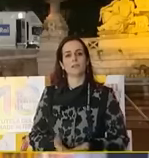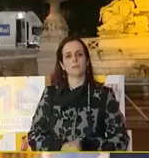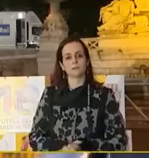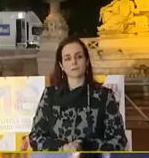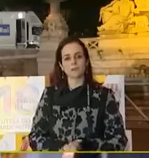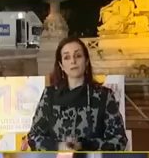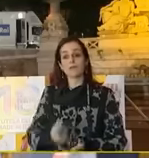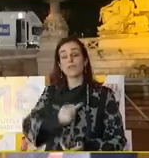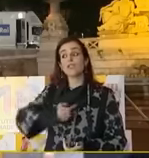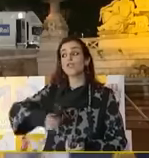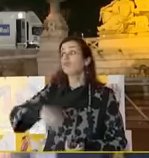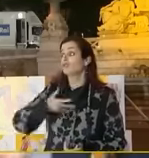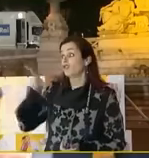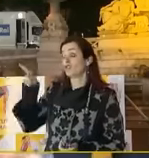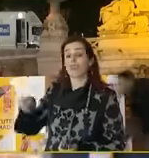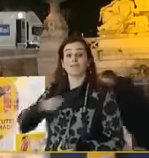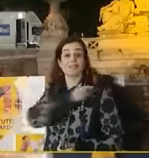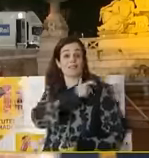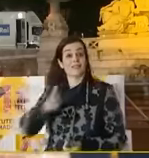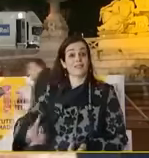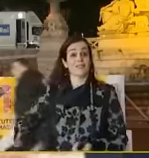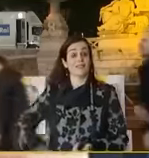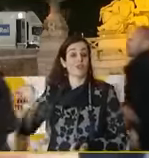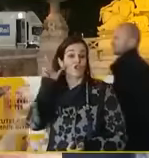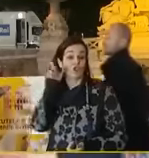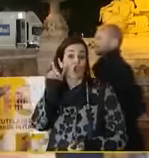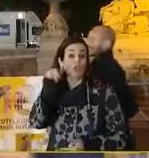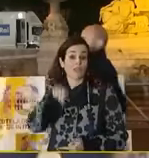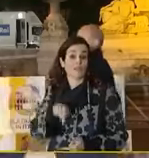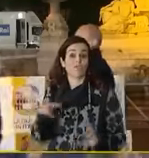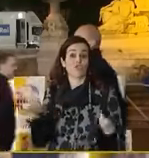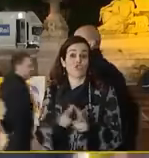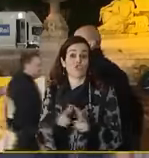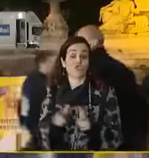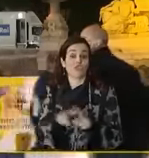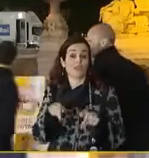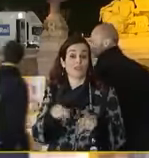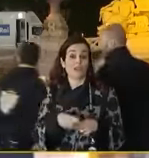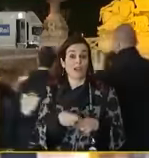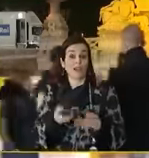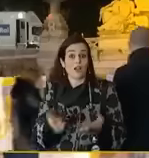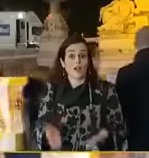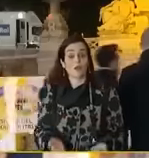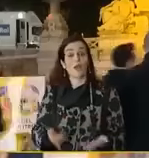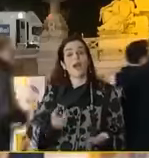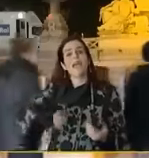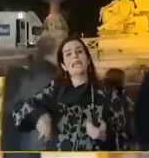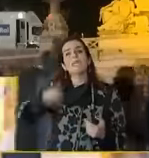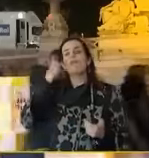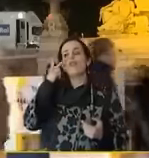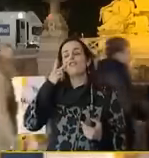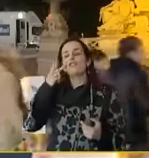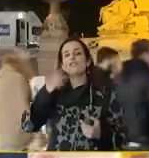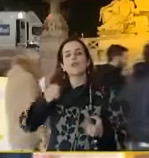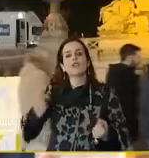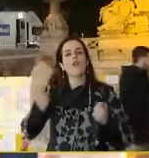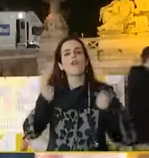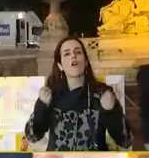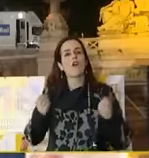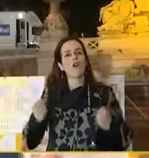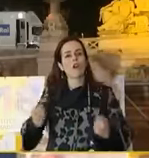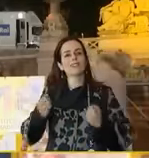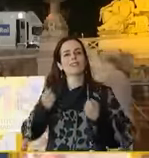un sindaco donna in questa città che ha dimostrato con quanta forza si è fatta